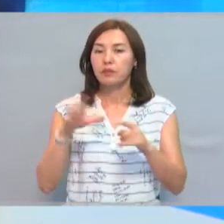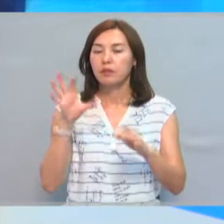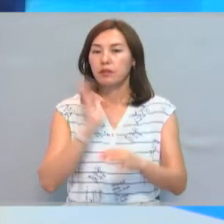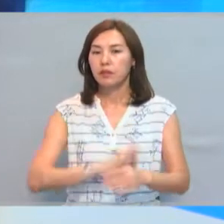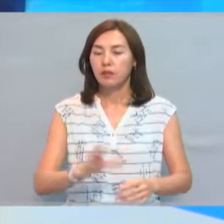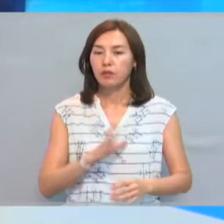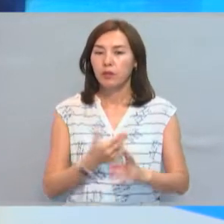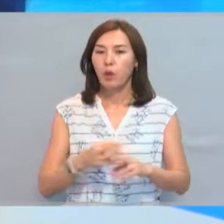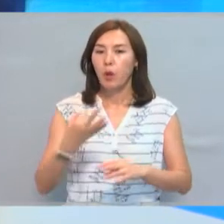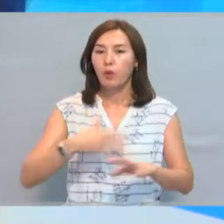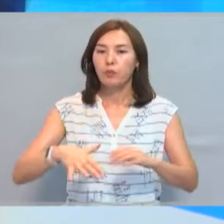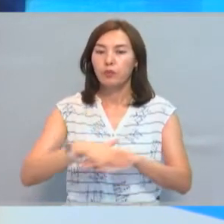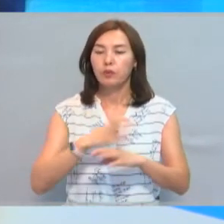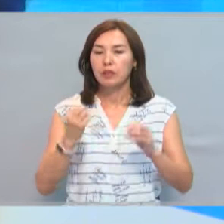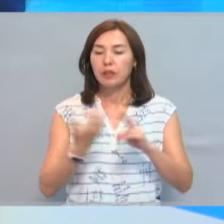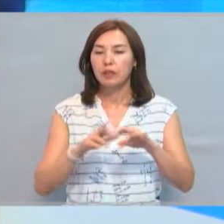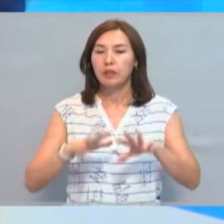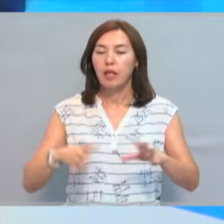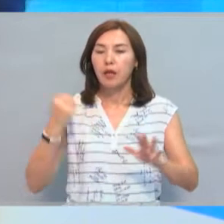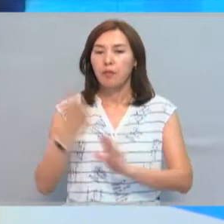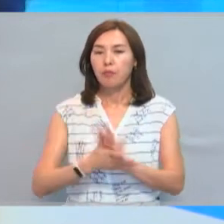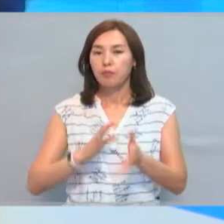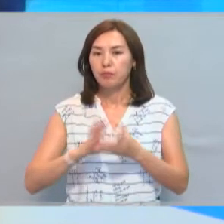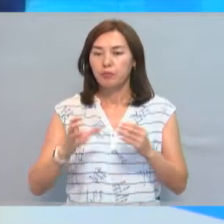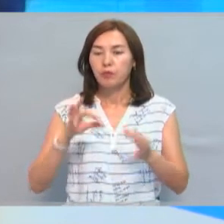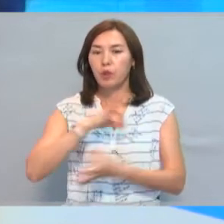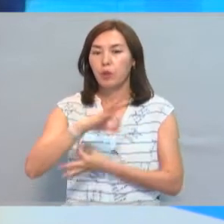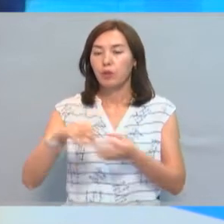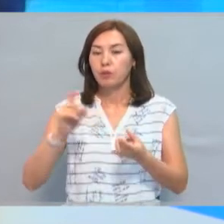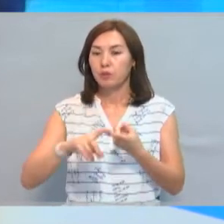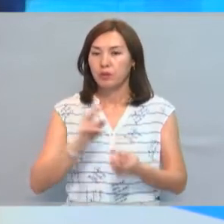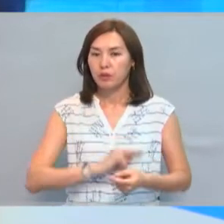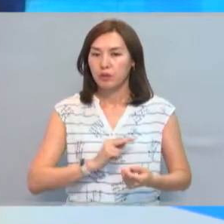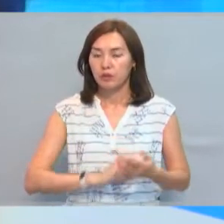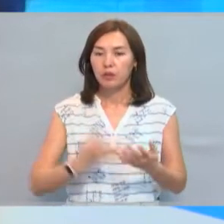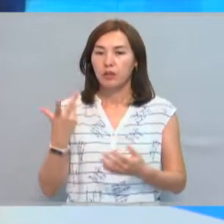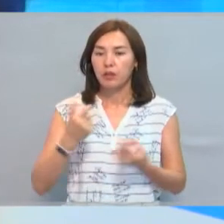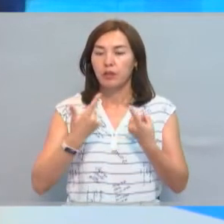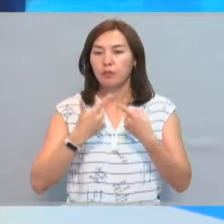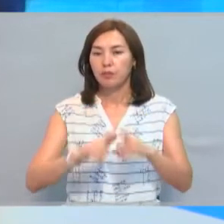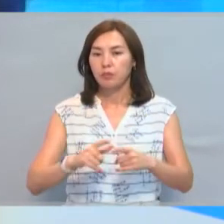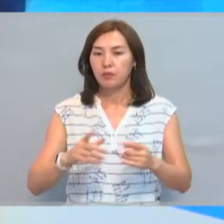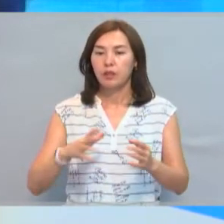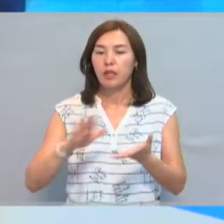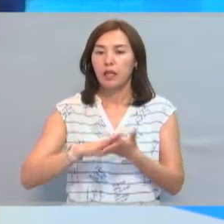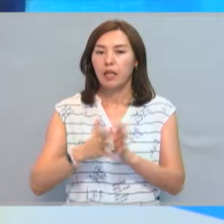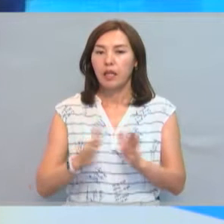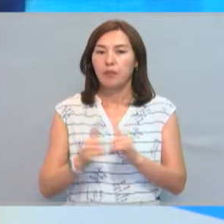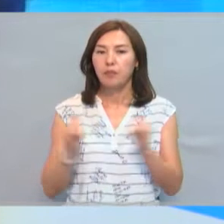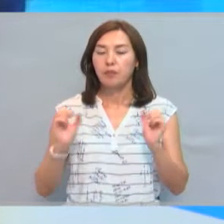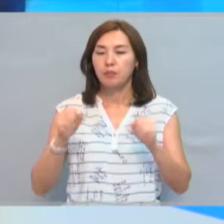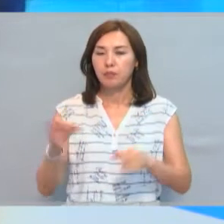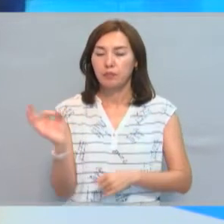пайдалануда. Обылсау мағындағы ондай жерлерді анықтау ғойынша космомониторинг жүргізілді. Сифірлік технологиялар мен әдістердің кең